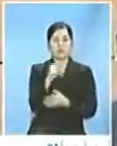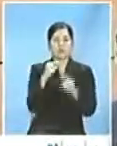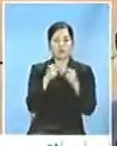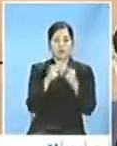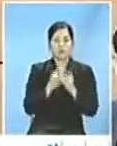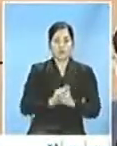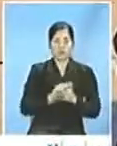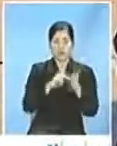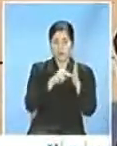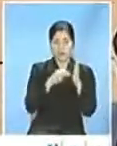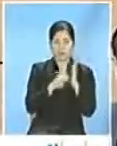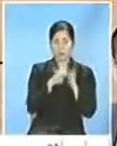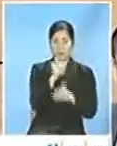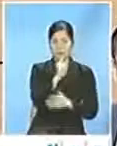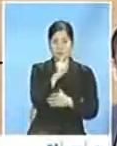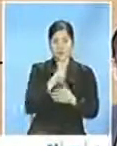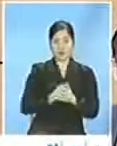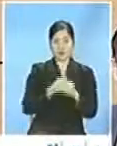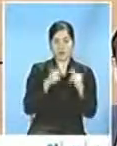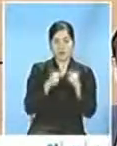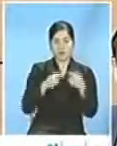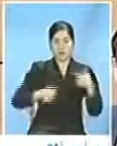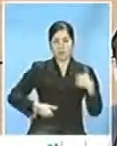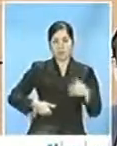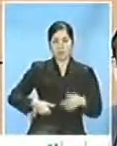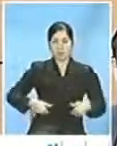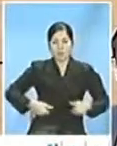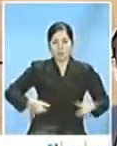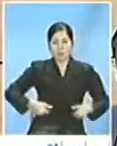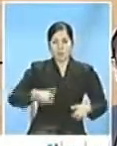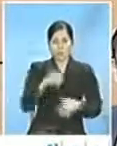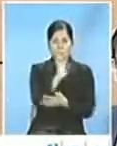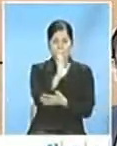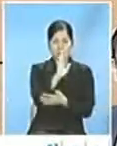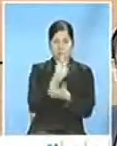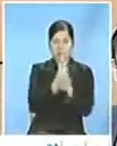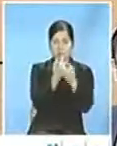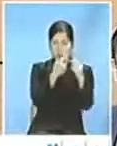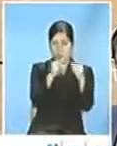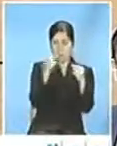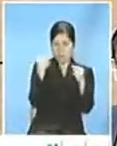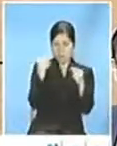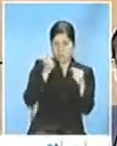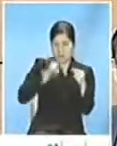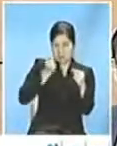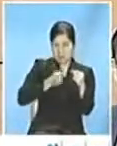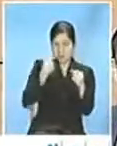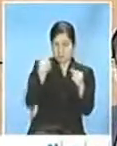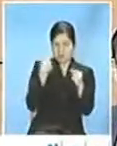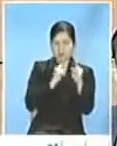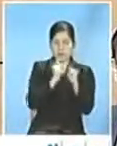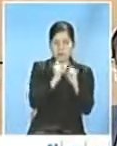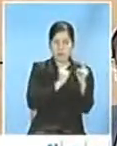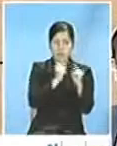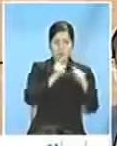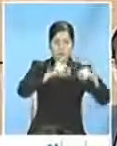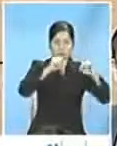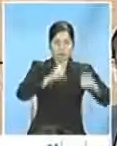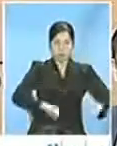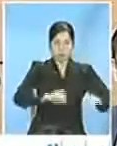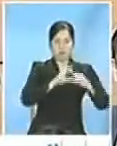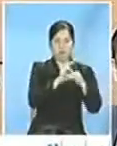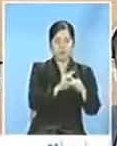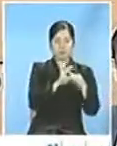กนั่นเป็นข้อเท็จจริงของการเคลื่อนไหวในการที่จะออกกฎหมายนิรโทษกรรมสิ่